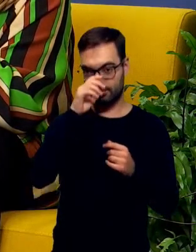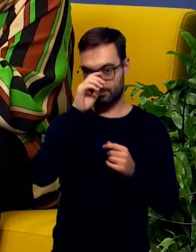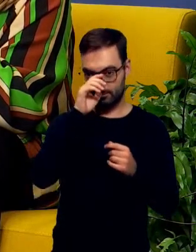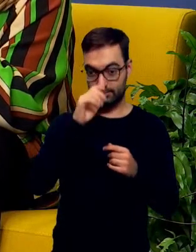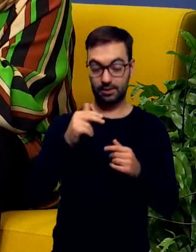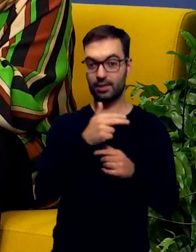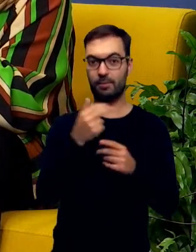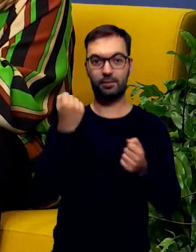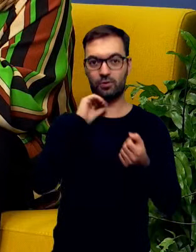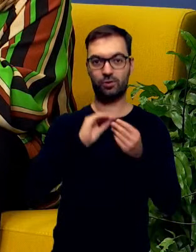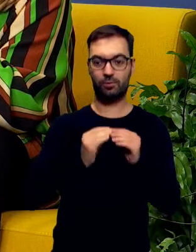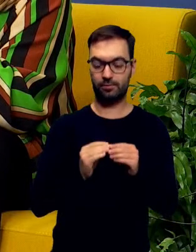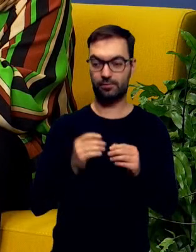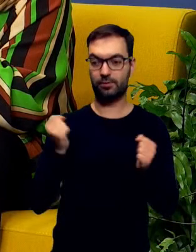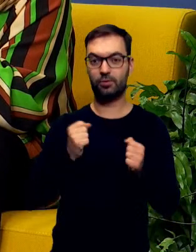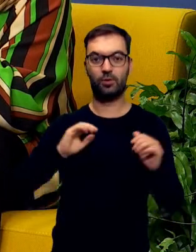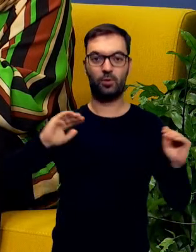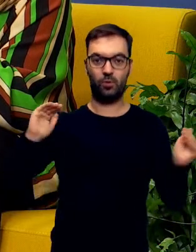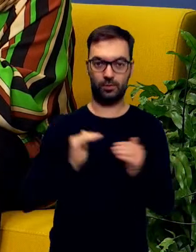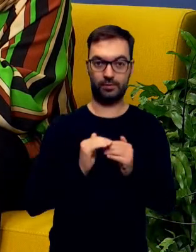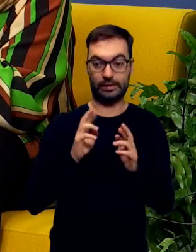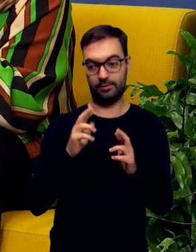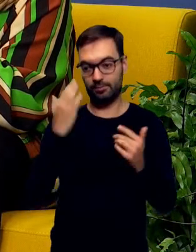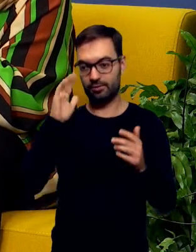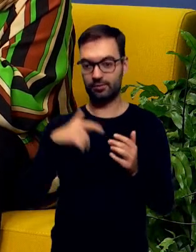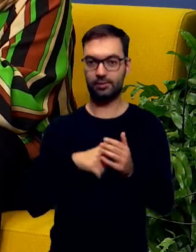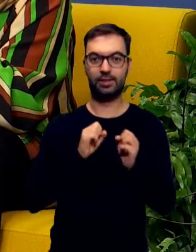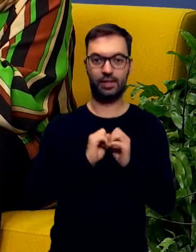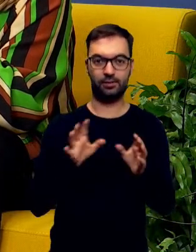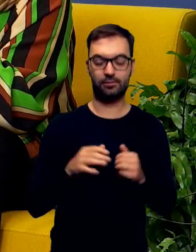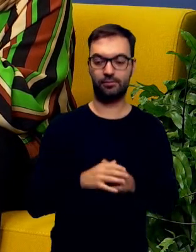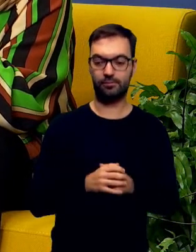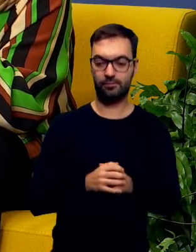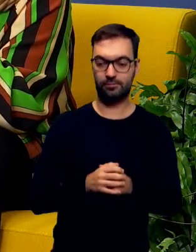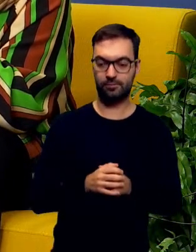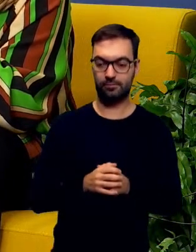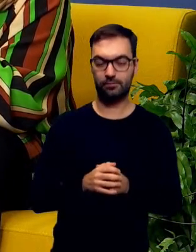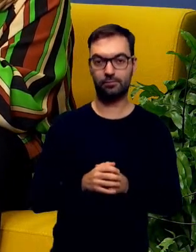zagadnienie złożone. Postaram się krótko i mam nadzieję jasno.